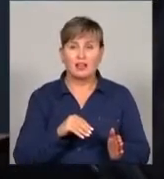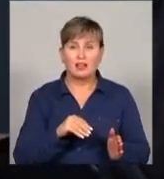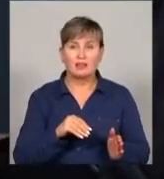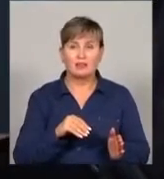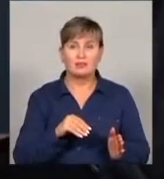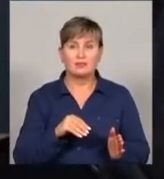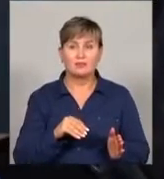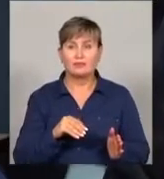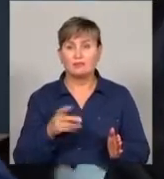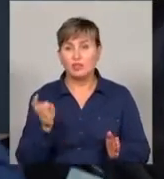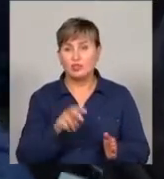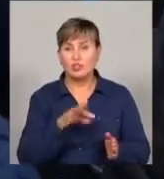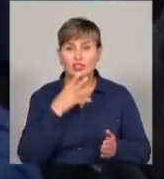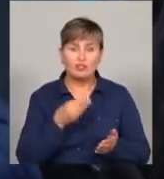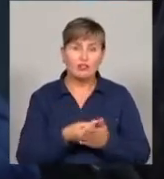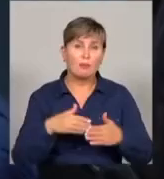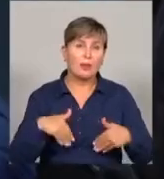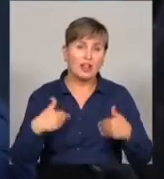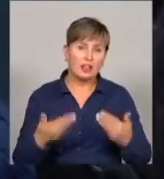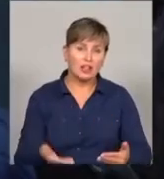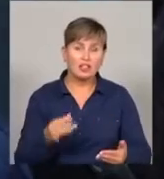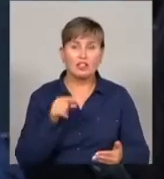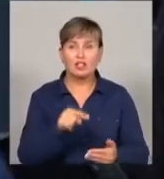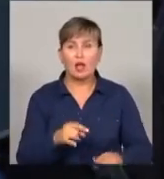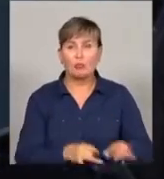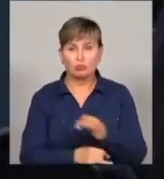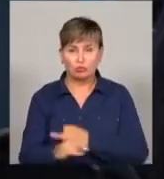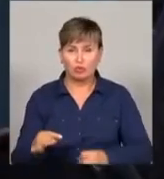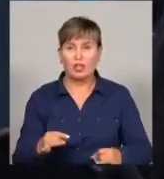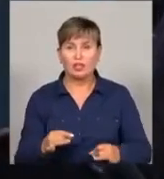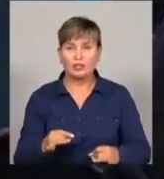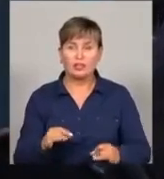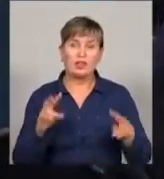придут со своими предложениями, и там же обсуждаются номинанты.